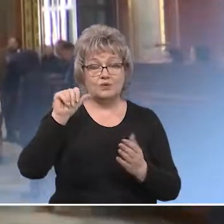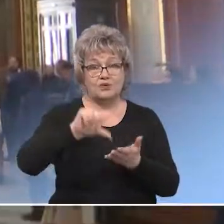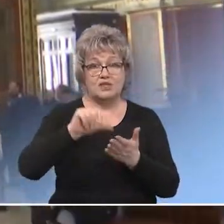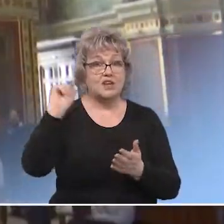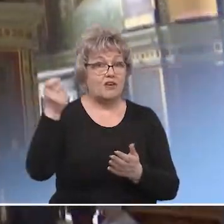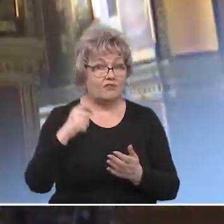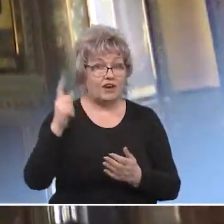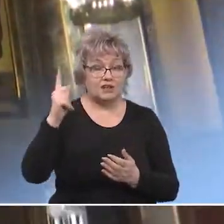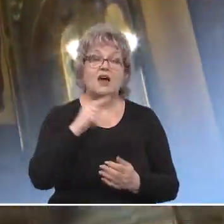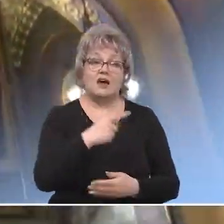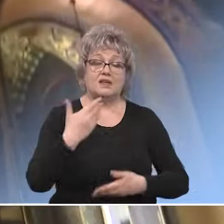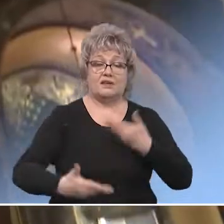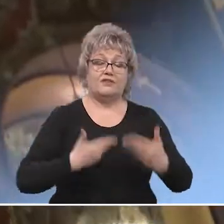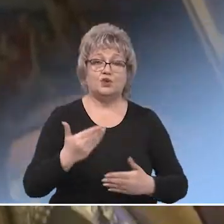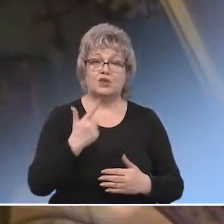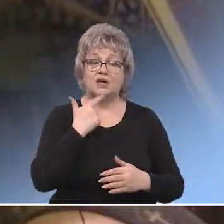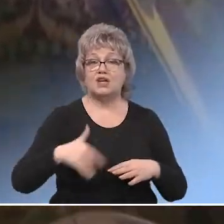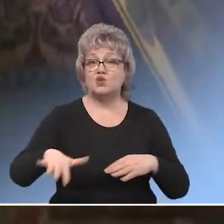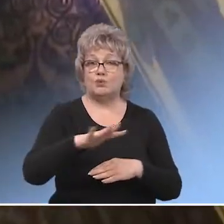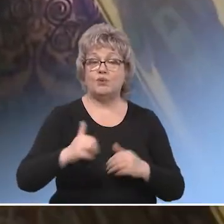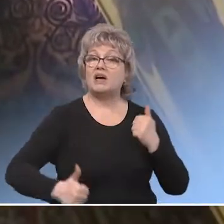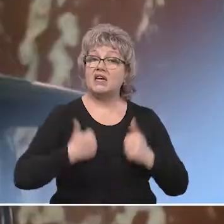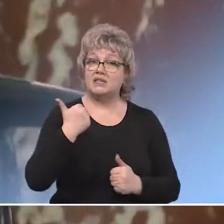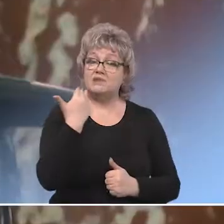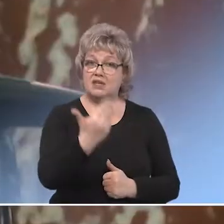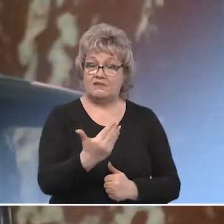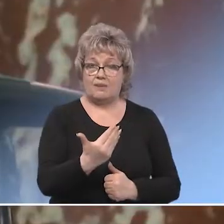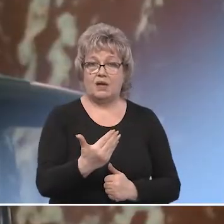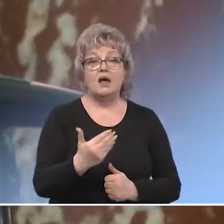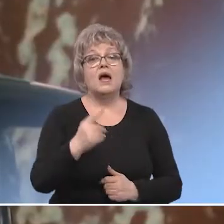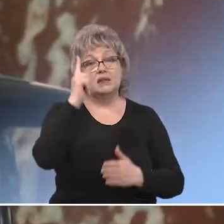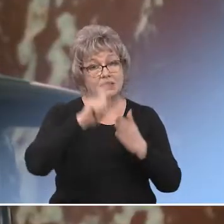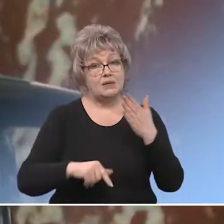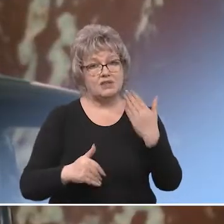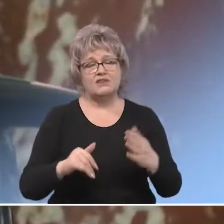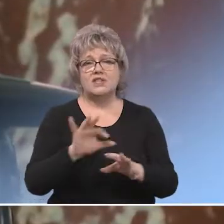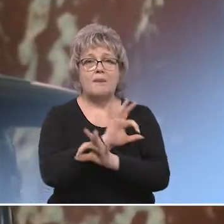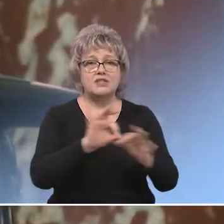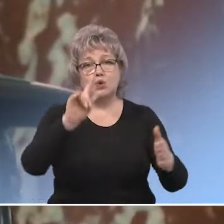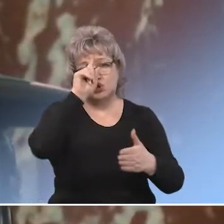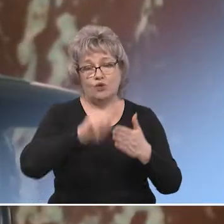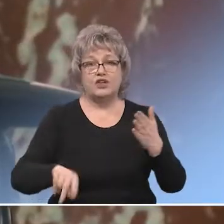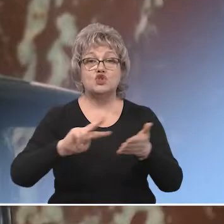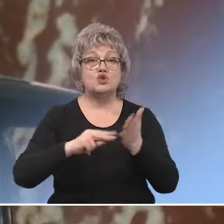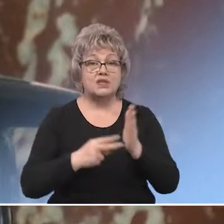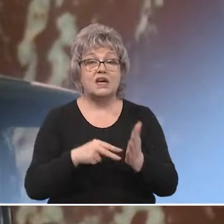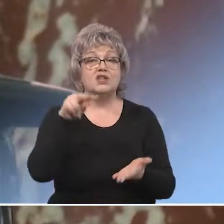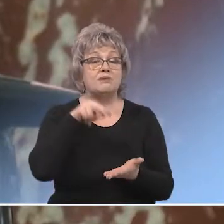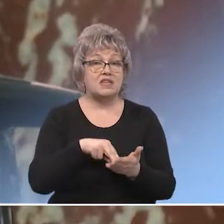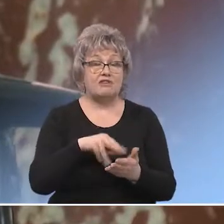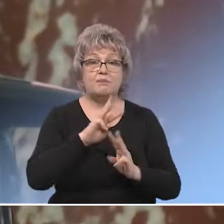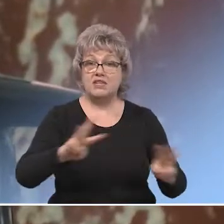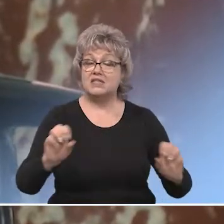как космос, и выйдут на Красную площадь. Гордимся вами, надеемся на вас. И абсолютно уверены, что задача,